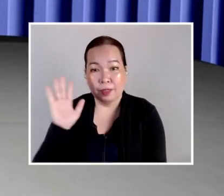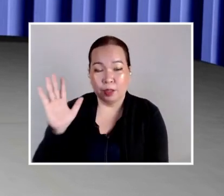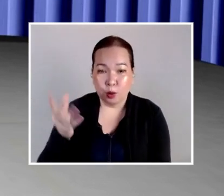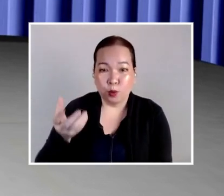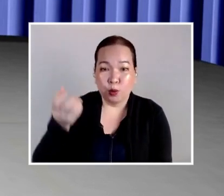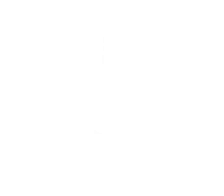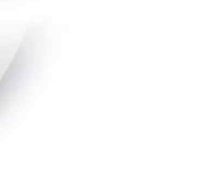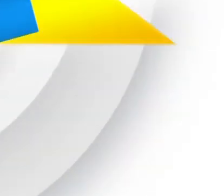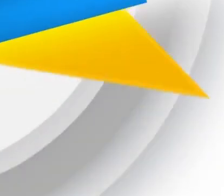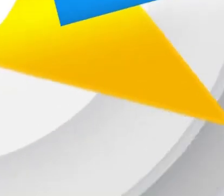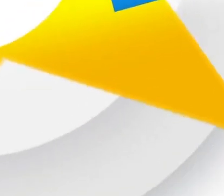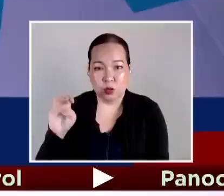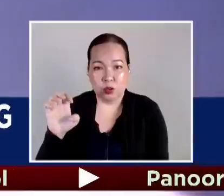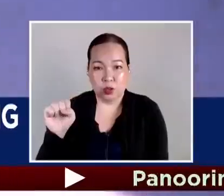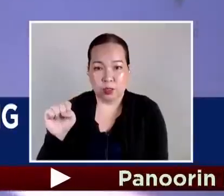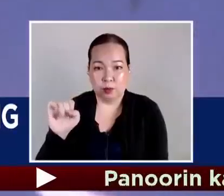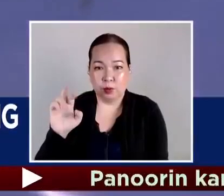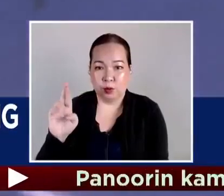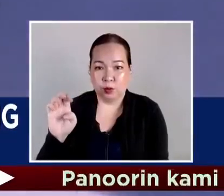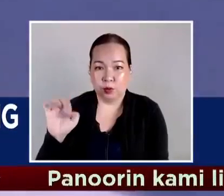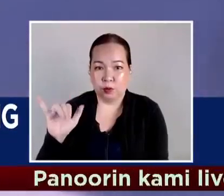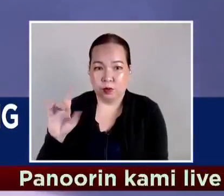Felipe.